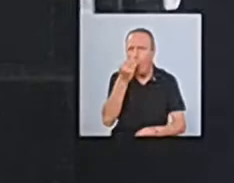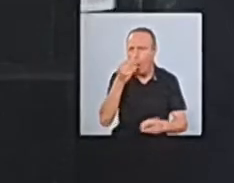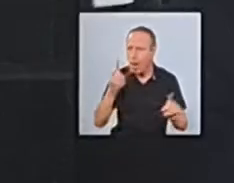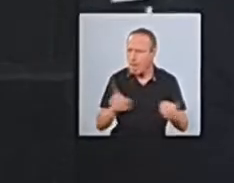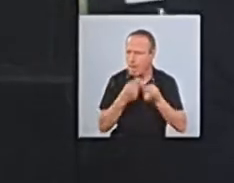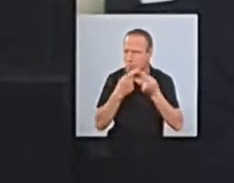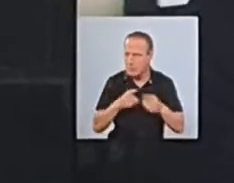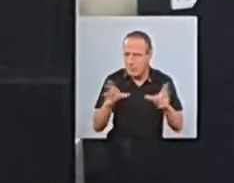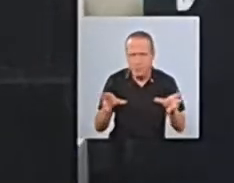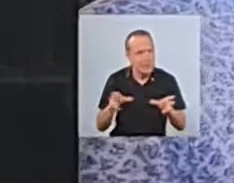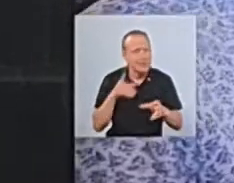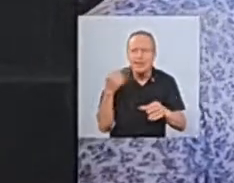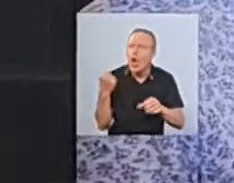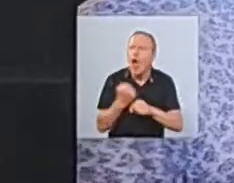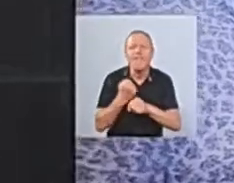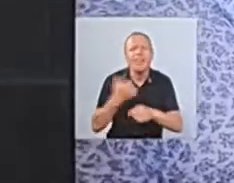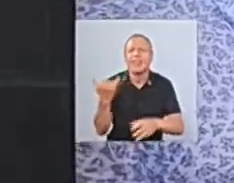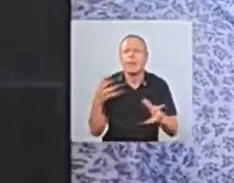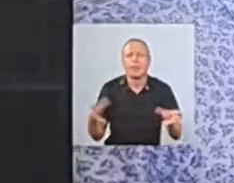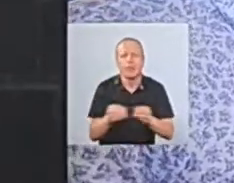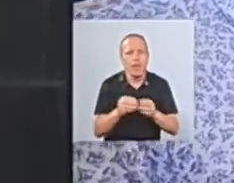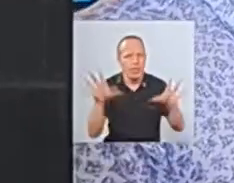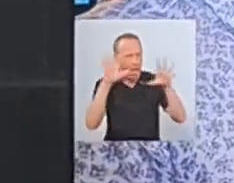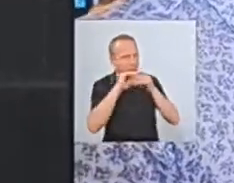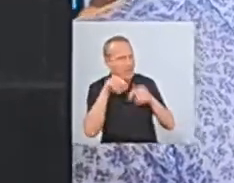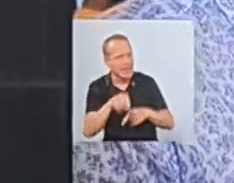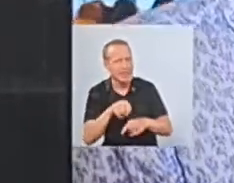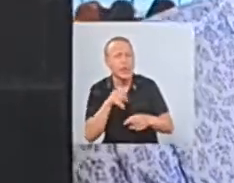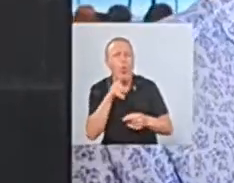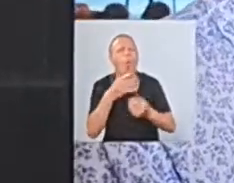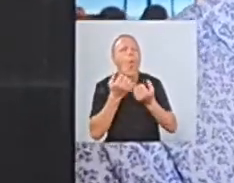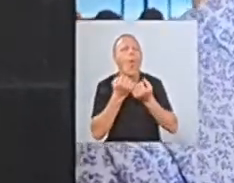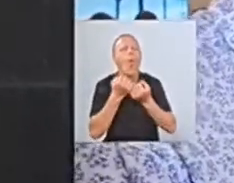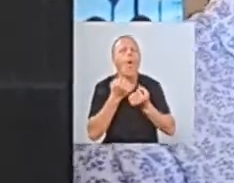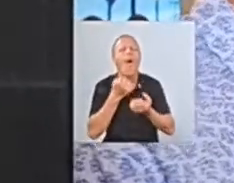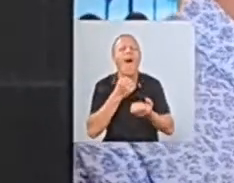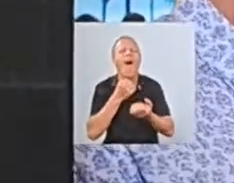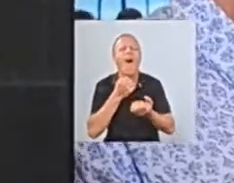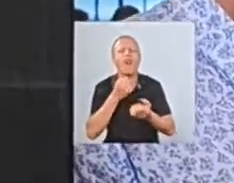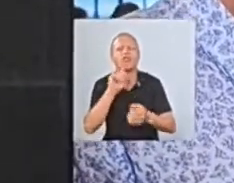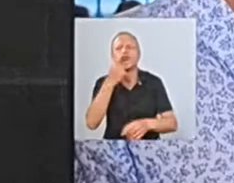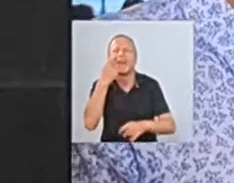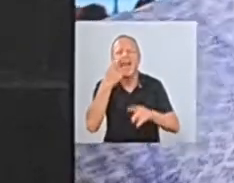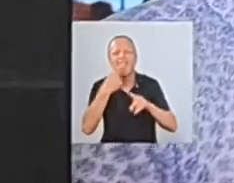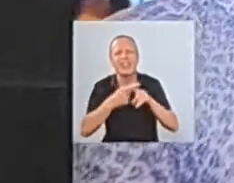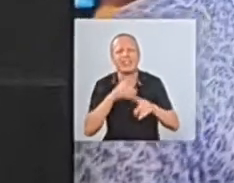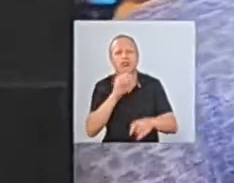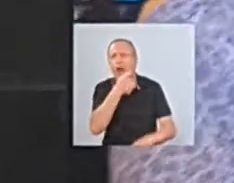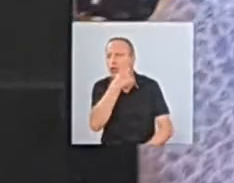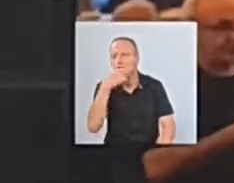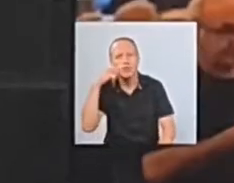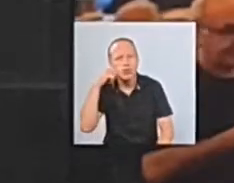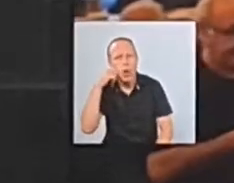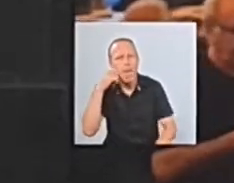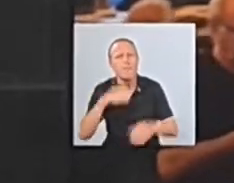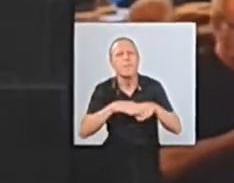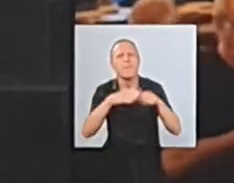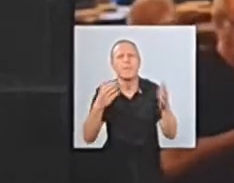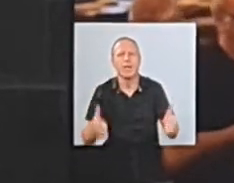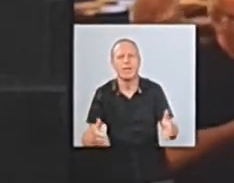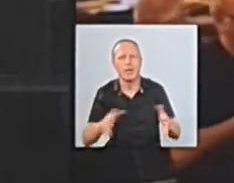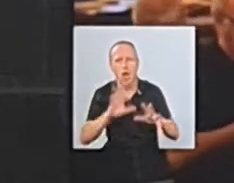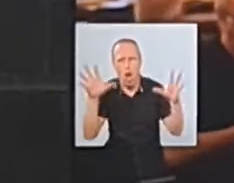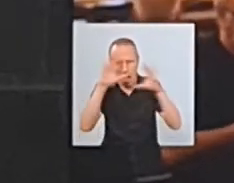זה משהו שעובד תמיד יחד. הערב הזה הוא פרי שנה וחצי של צום דימתי. כל הערב